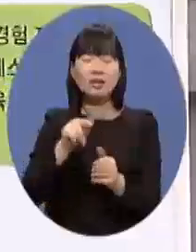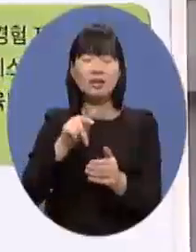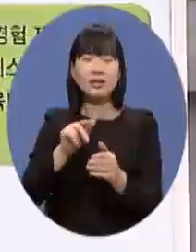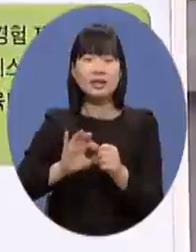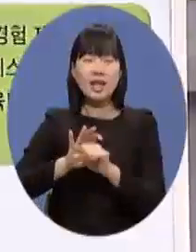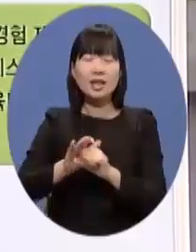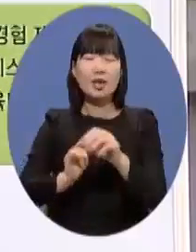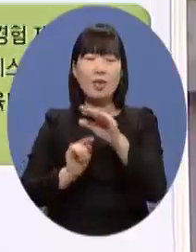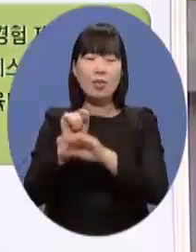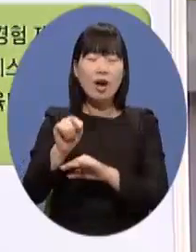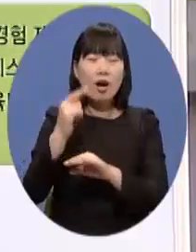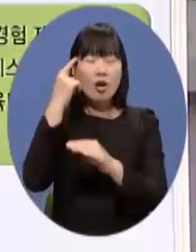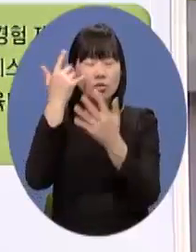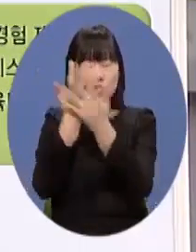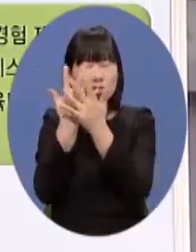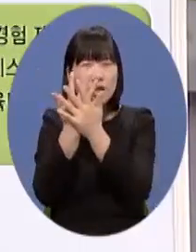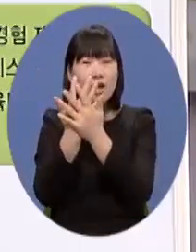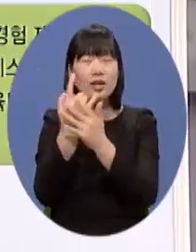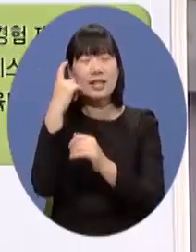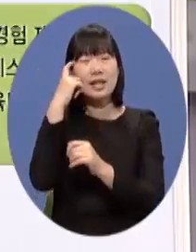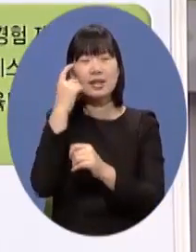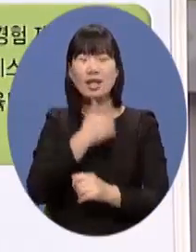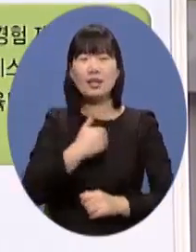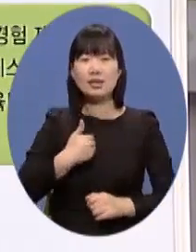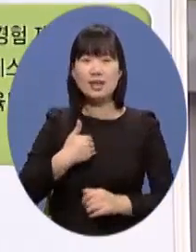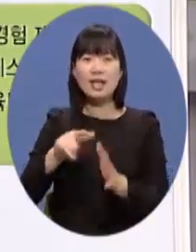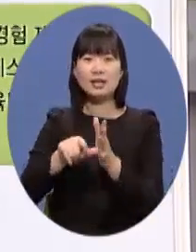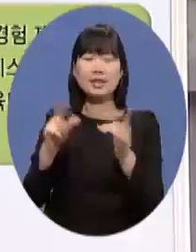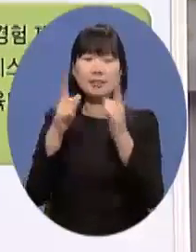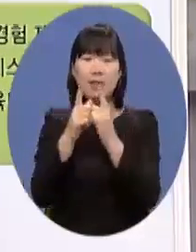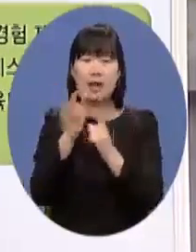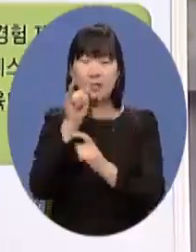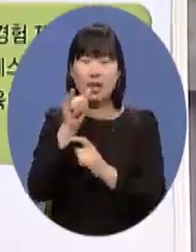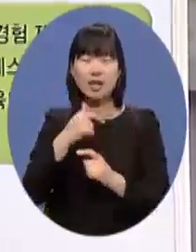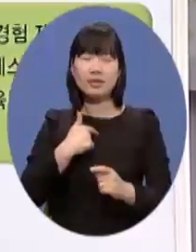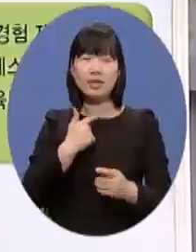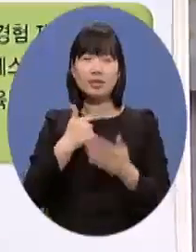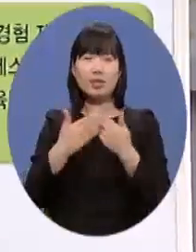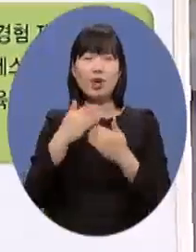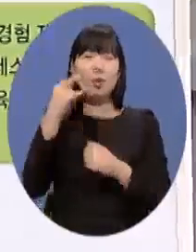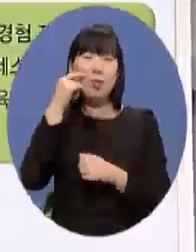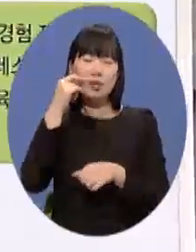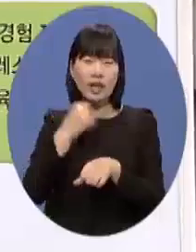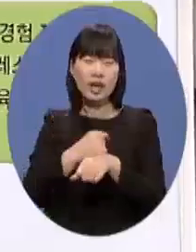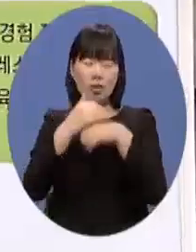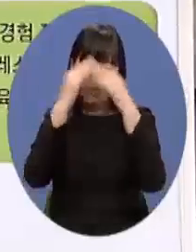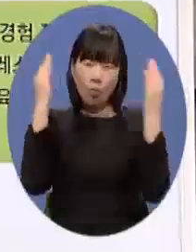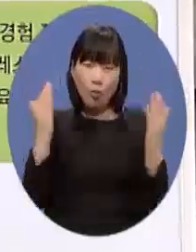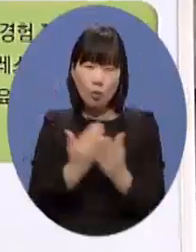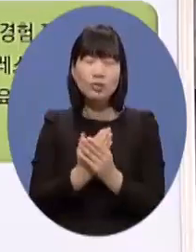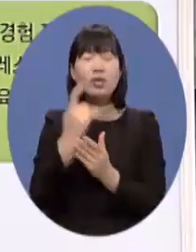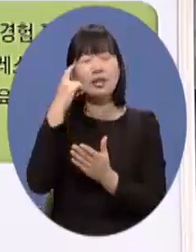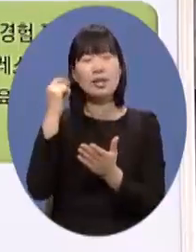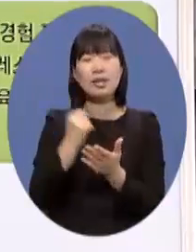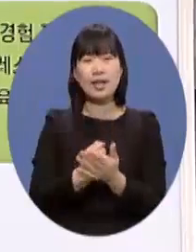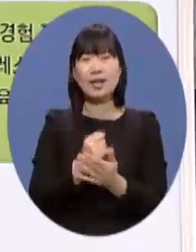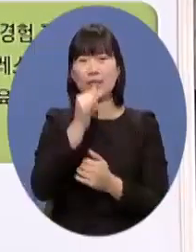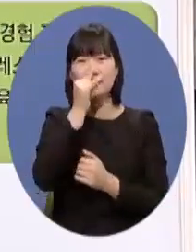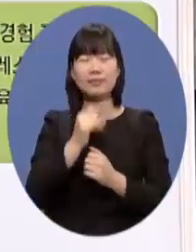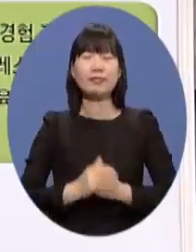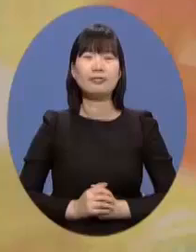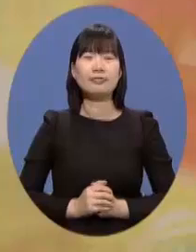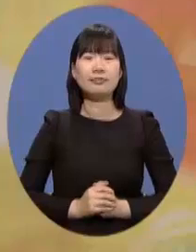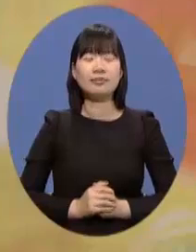넘어선 추상적인 사고가 이제 가능한 시기가 되는 거죠. 그래서 자기가 경험하지 못한 것까지 네. 생각하는 나이가 돼요.